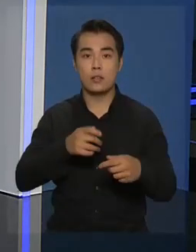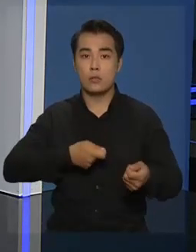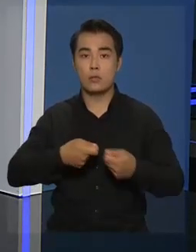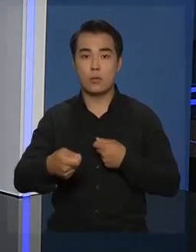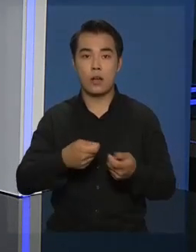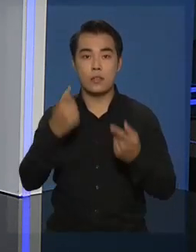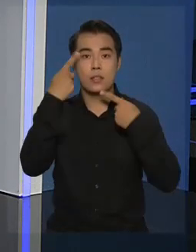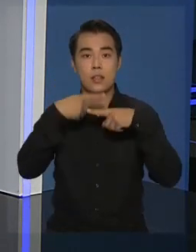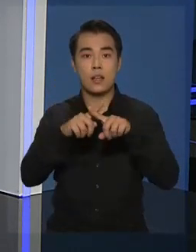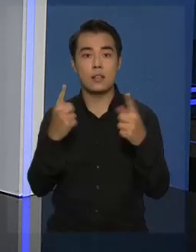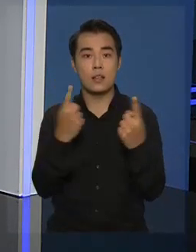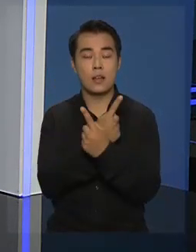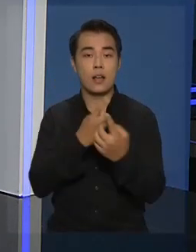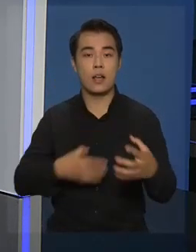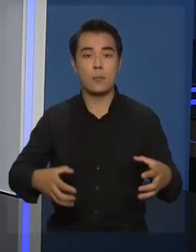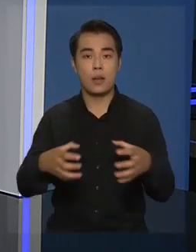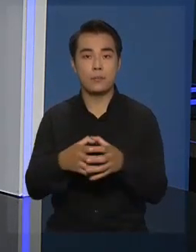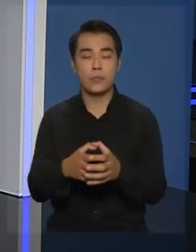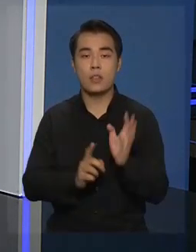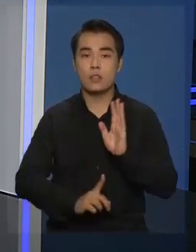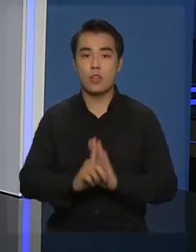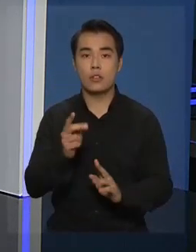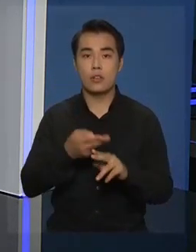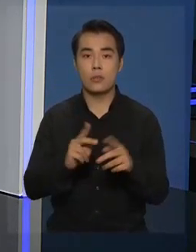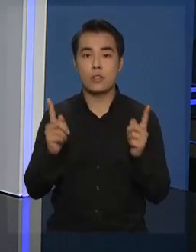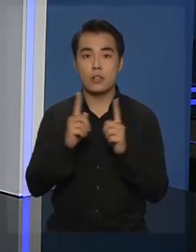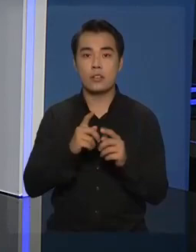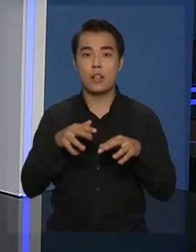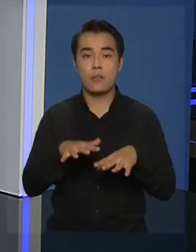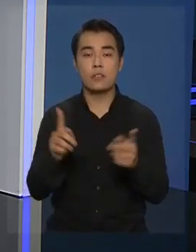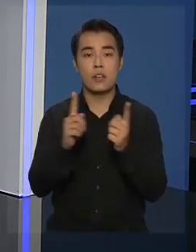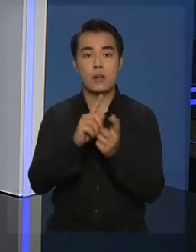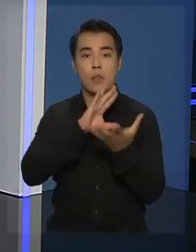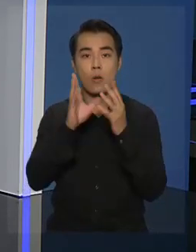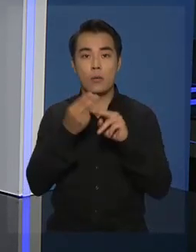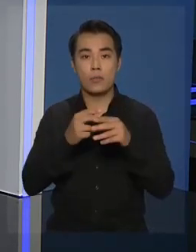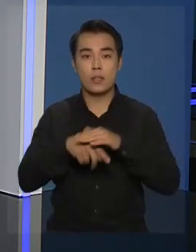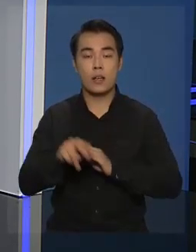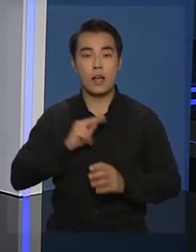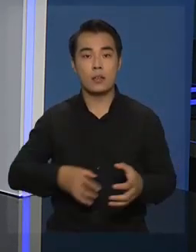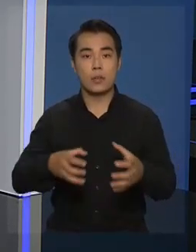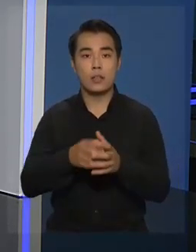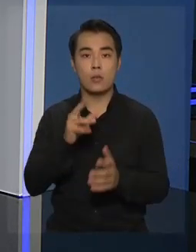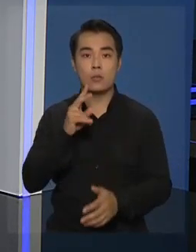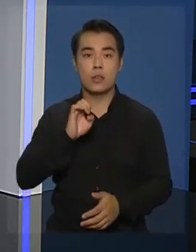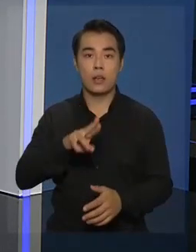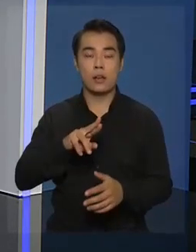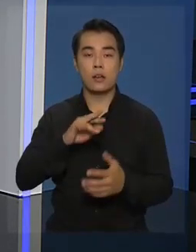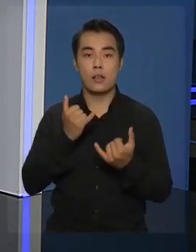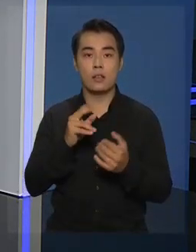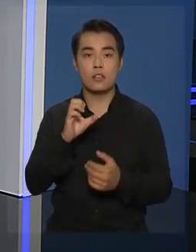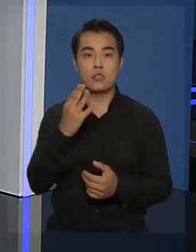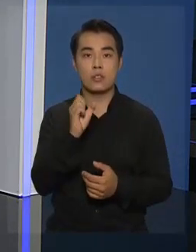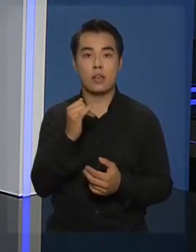руководителями транснациональных компаний. А начался визит с деловых встреч. Наш корреспондент Хунсая Хурмет сейчас находится в США